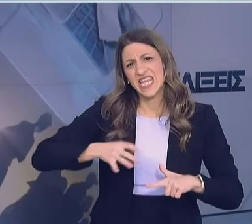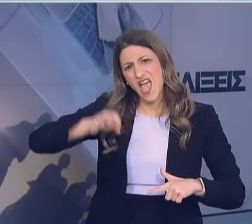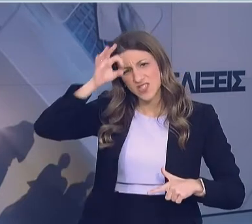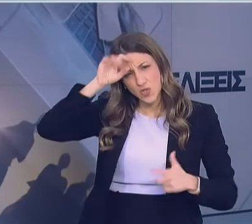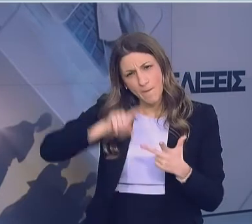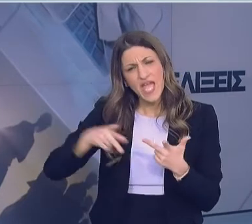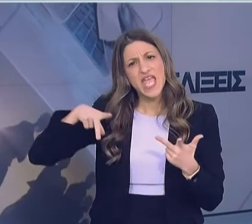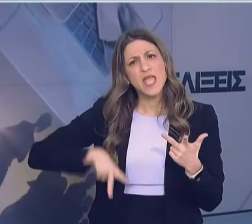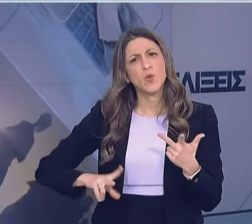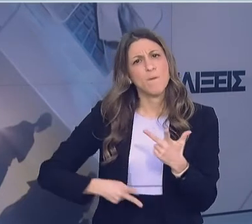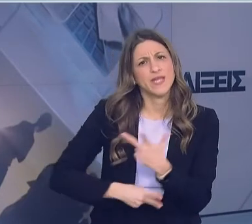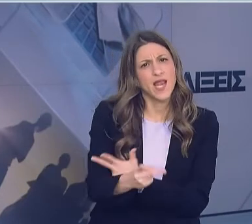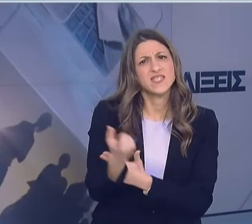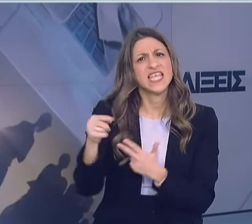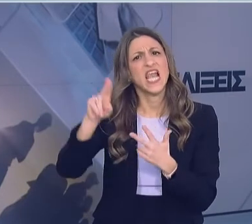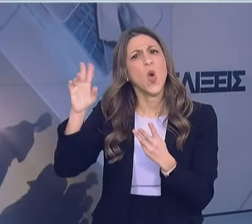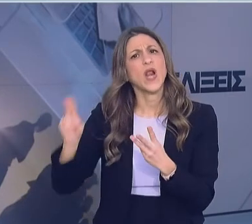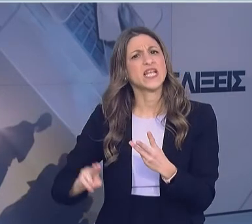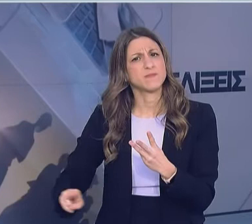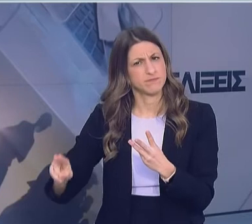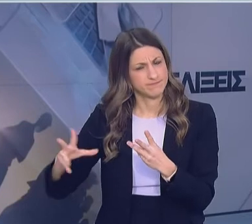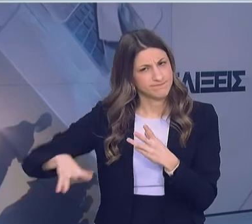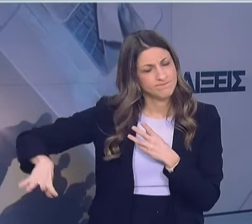και διεθνών οργανισμών. Ο αριθμός αυτός